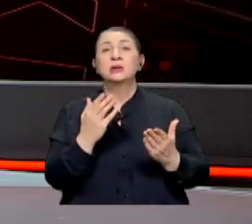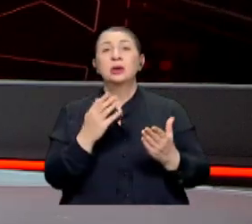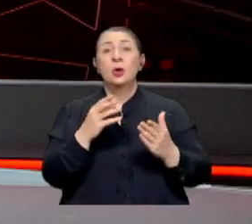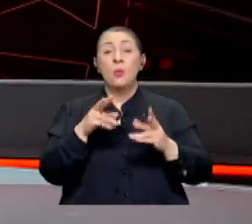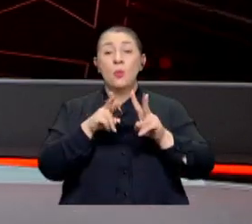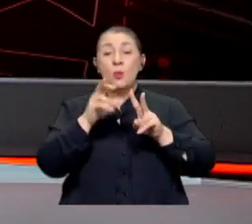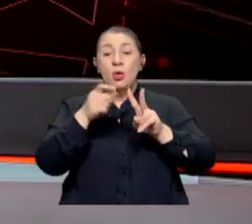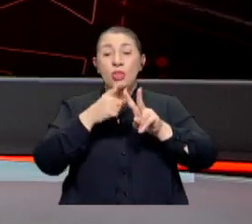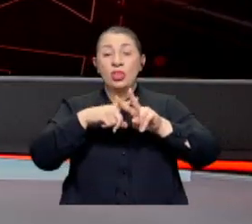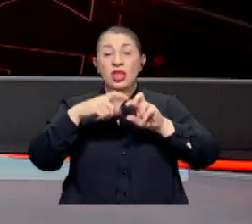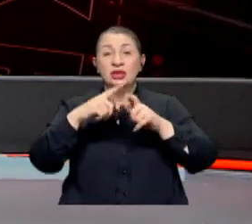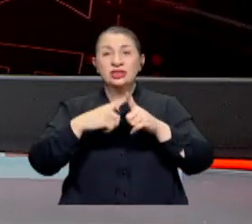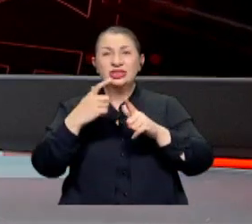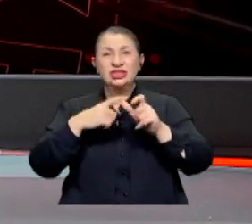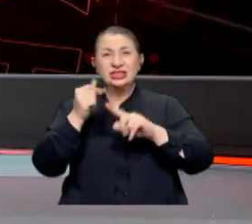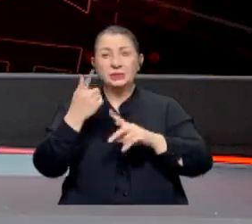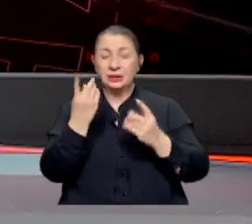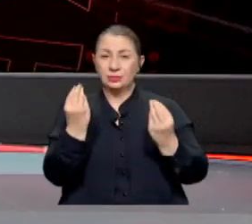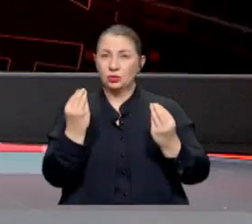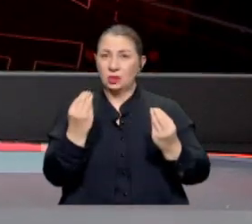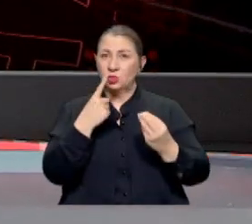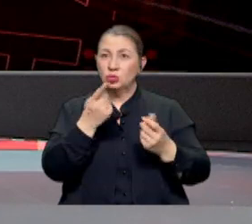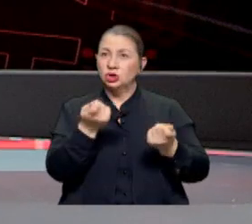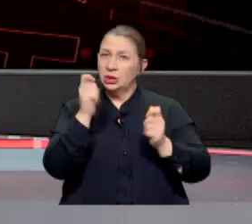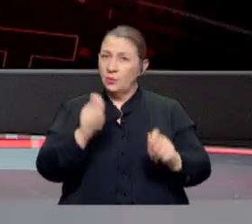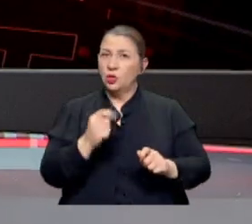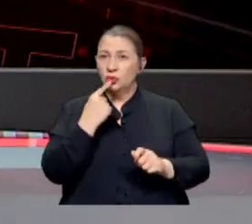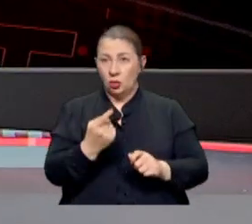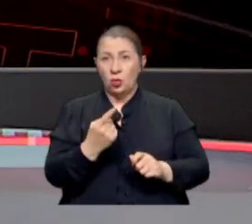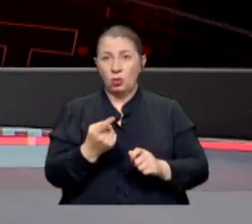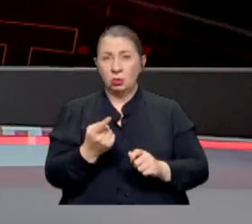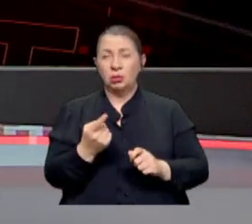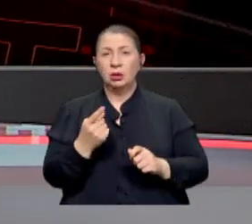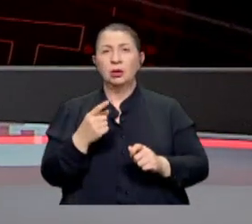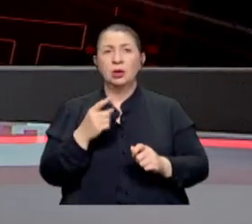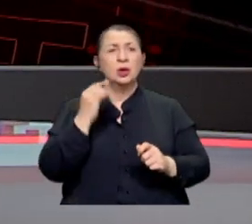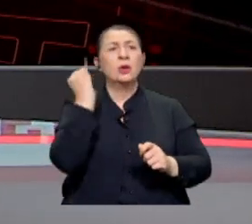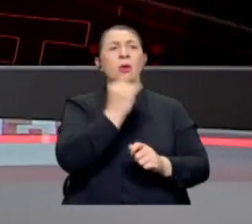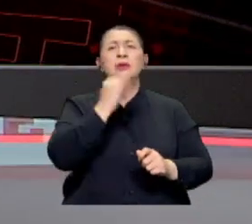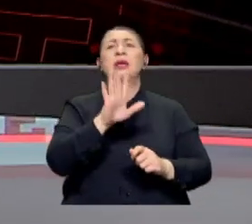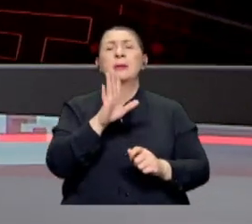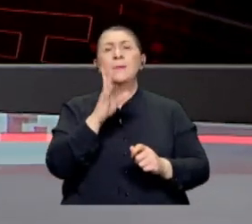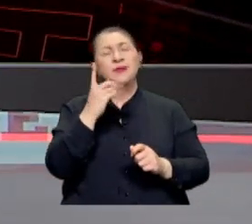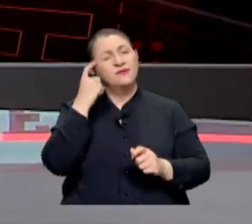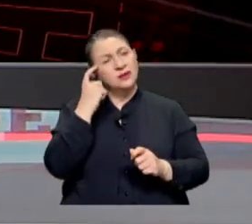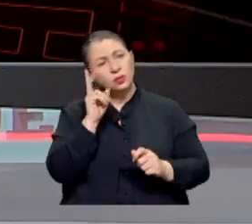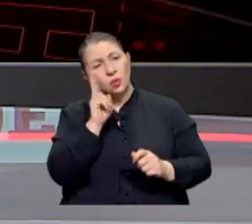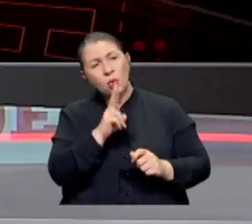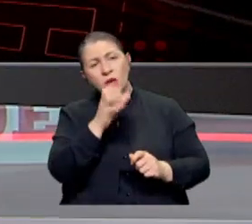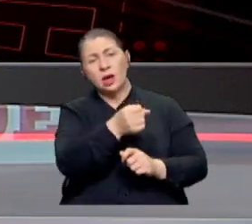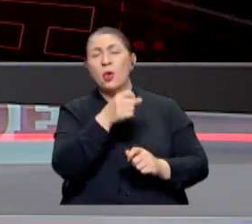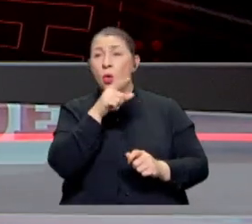monarşinin Bir biçimi olarak söylüyor ama bayağı Derli toplu bu işi yapıyorlar falan diye söylüyor yani yerde falan yap bir tespitte bulunuyor